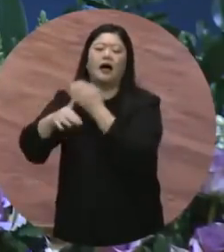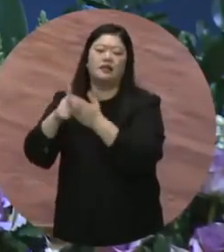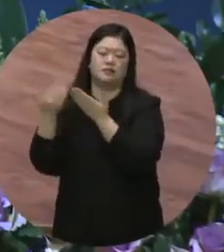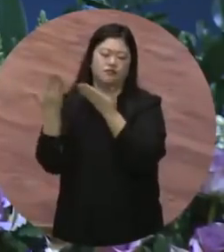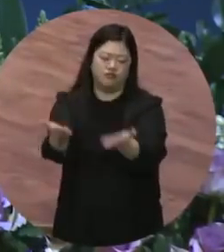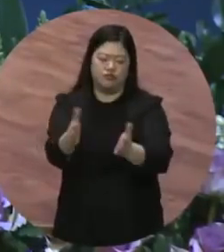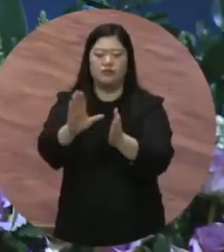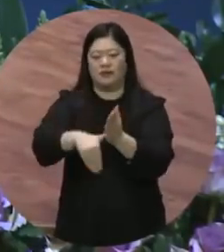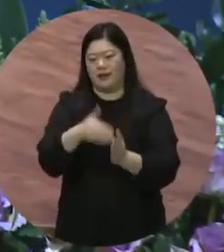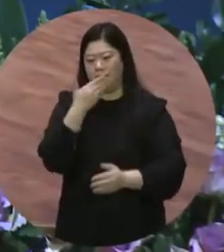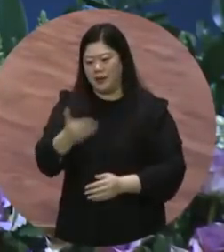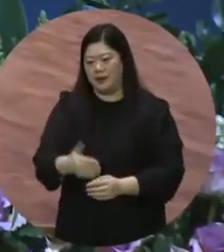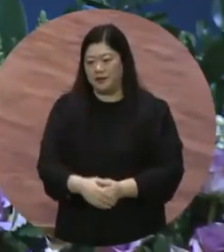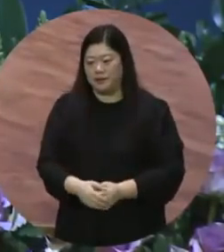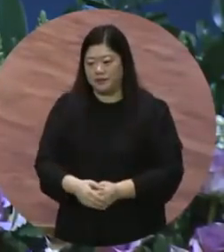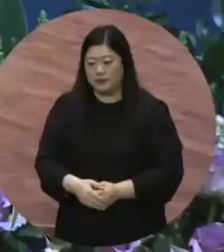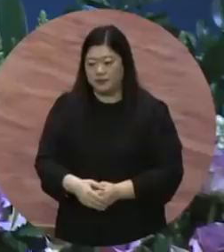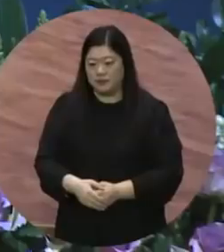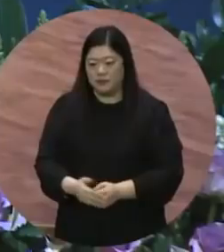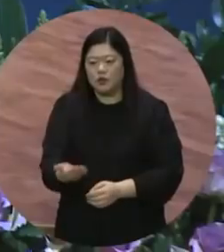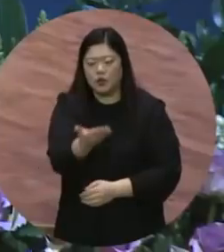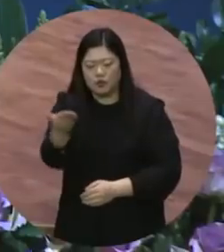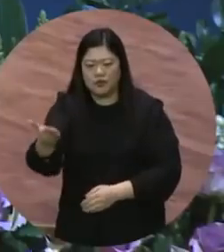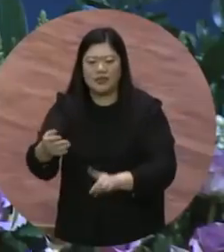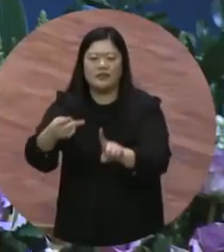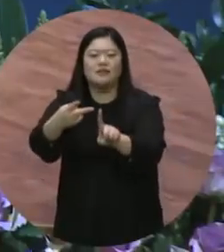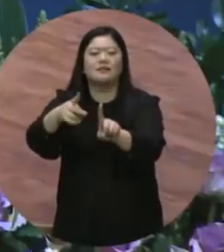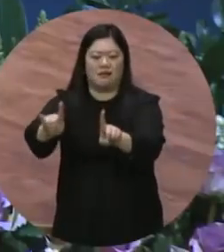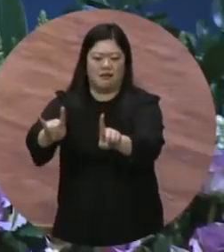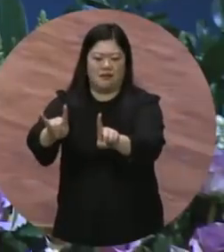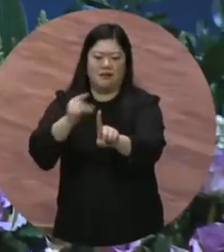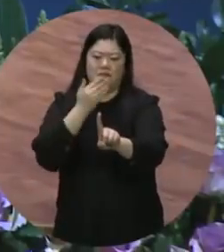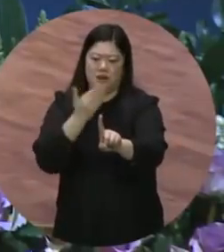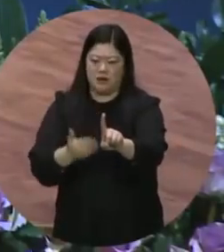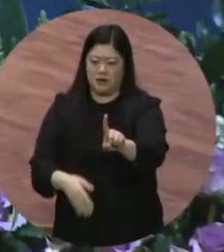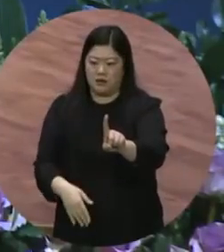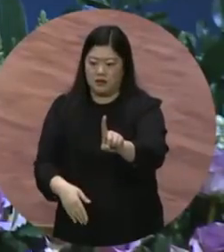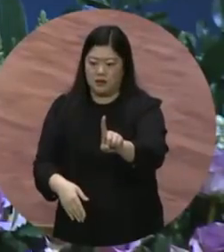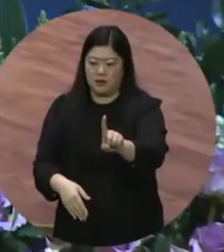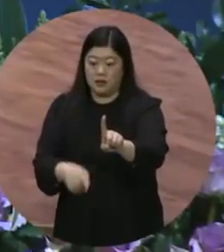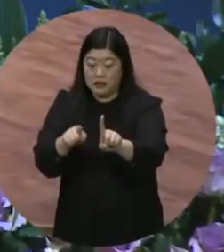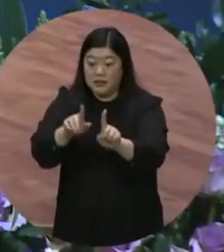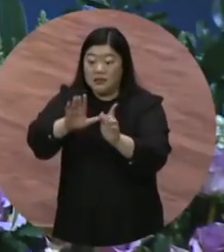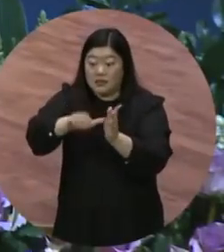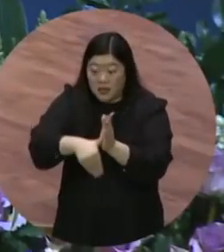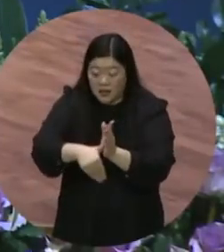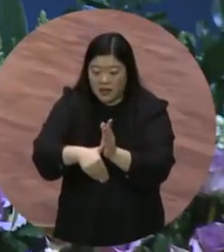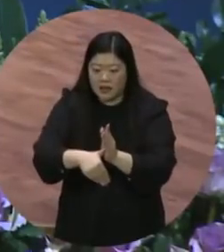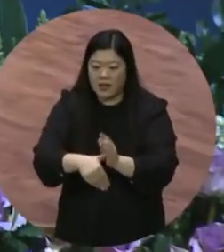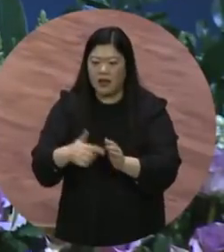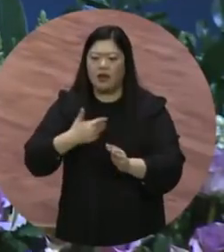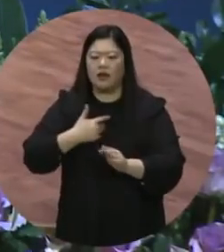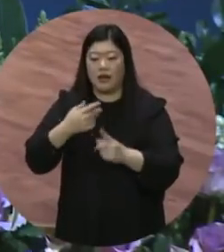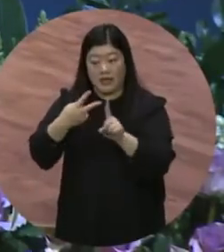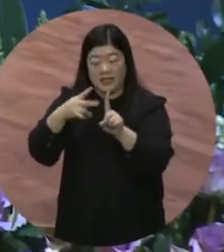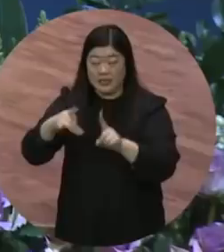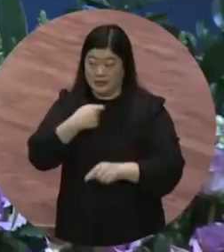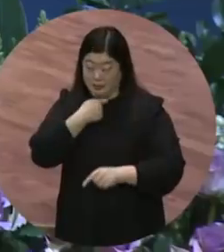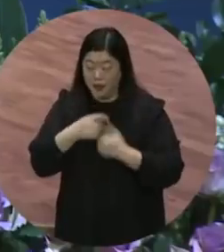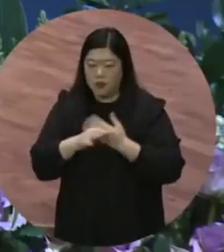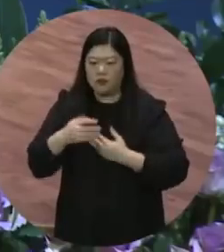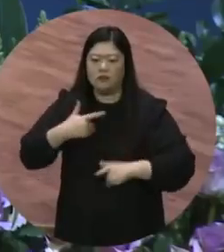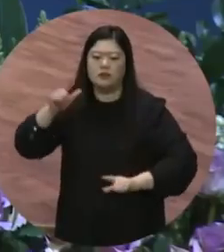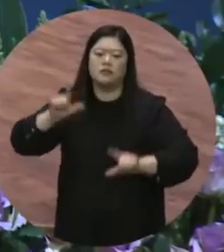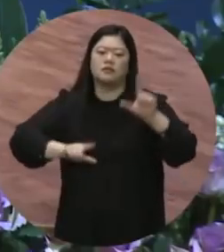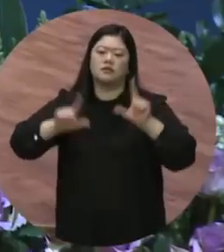첫 조상이요 시조가 되어주셔야 돼요. 그러면서 가장 중요한 게 뭐냐? 개척자의 자세입니다. 복음의